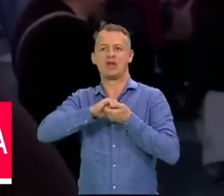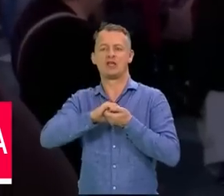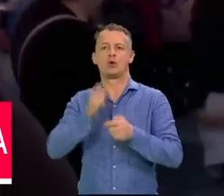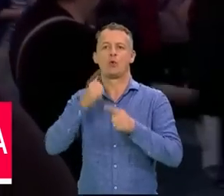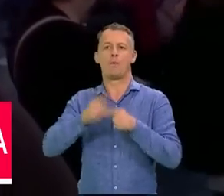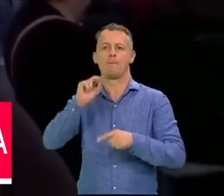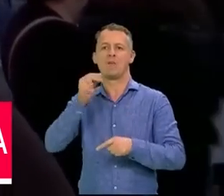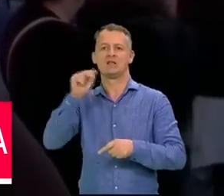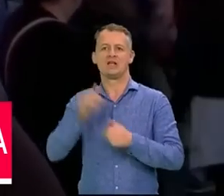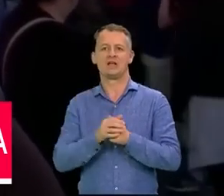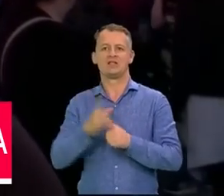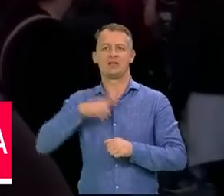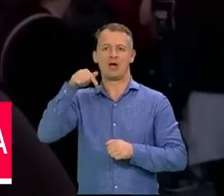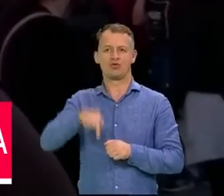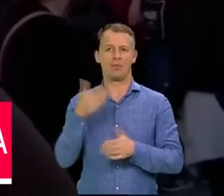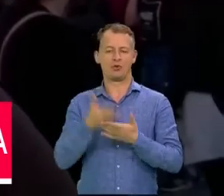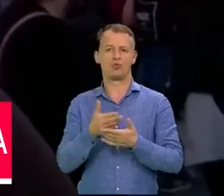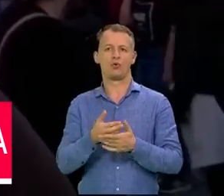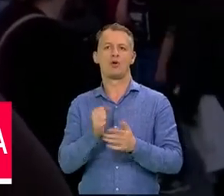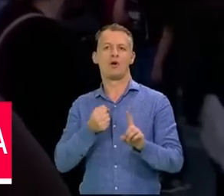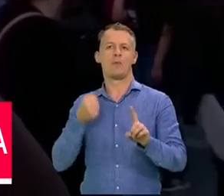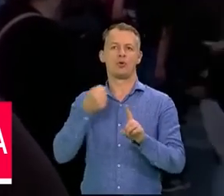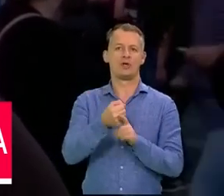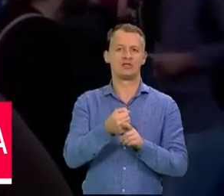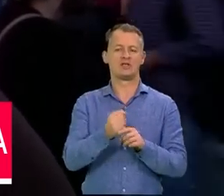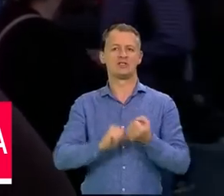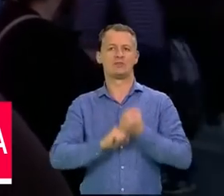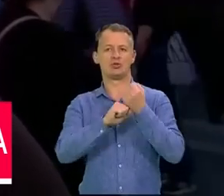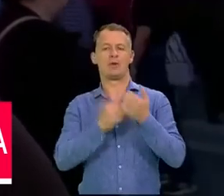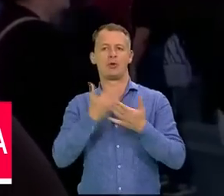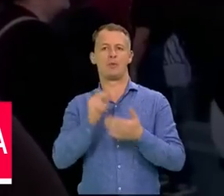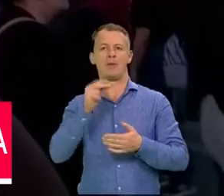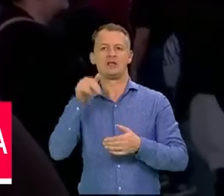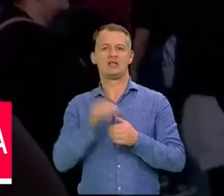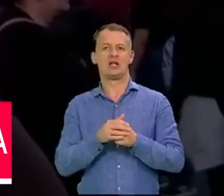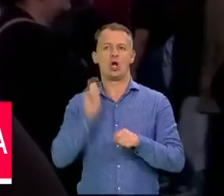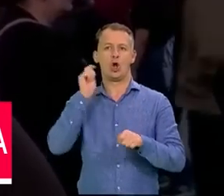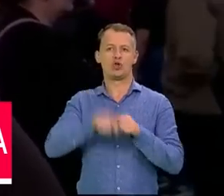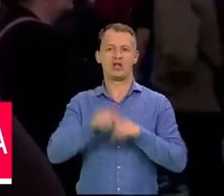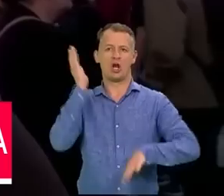here to demonstrate in support for the Palestinian people. We condemn